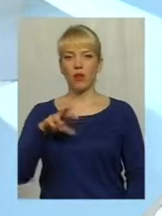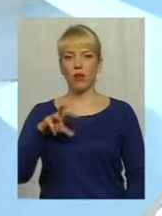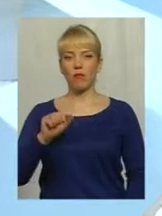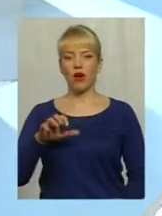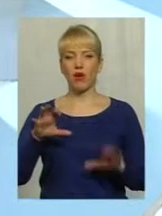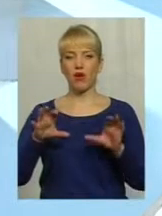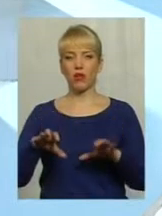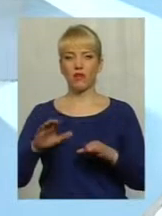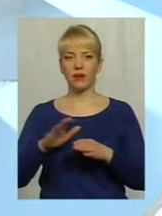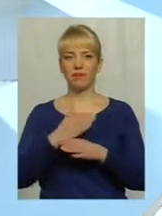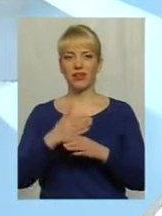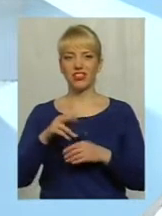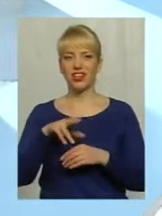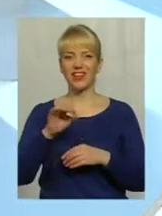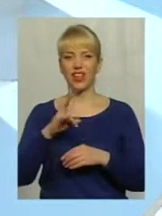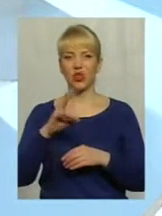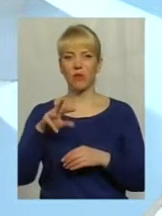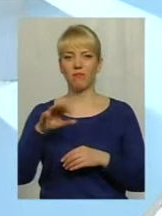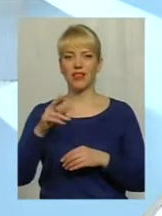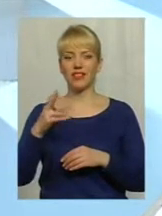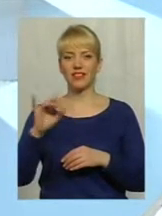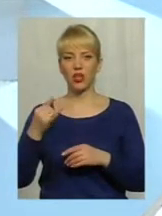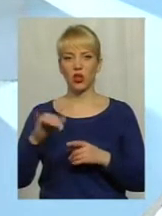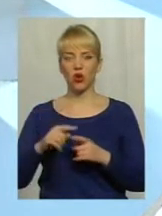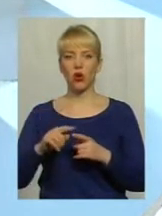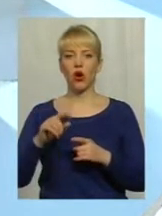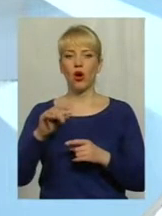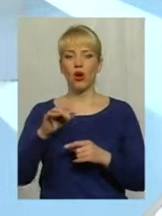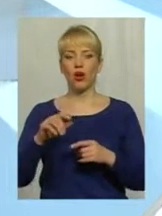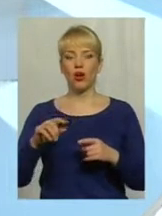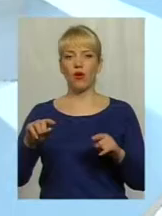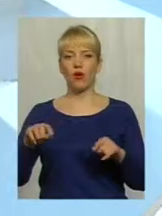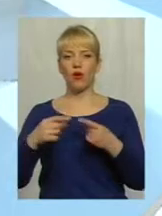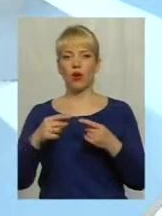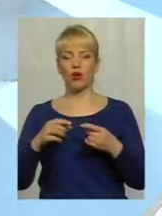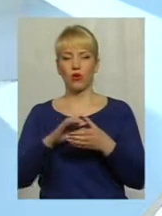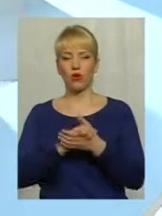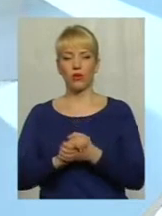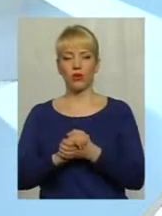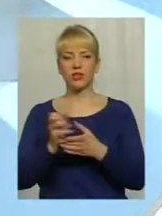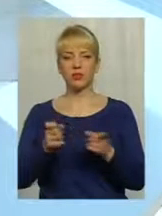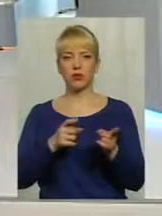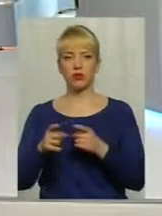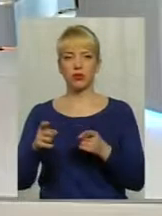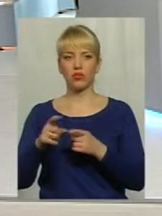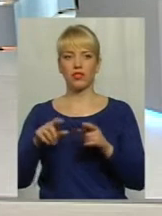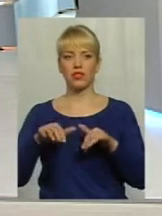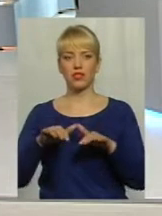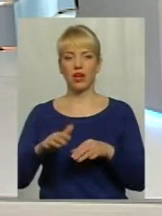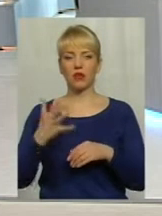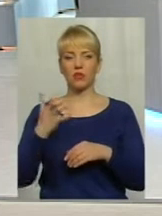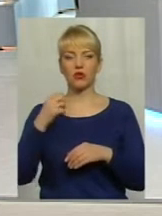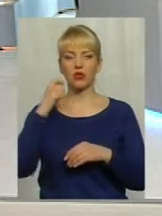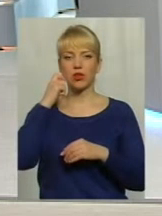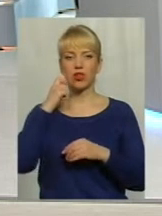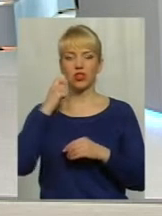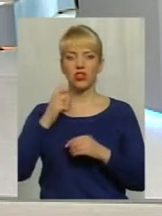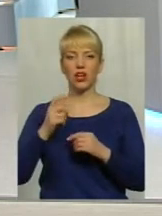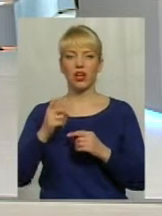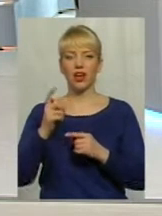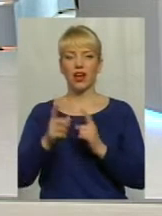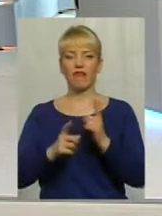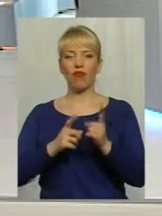міжденомінаційного оргкомітету з підготовки заходів до 500-річчя реформації. Доброго дня. Та Олег